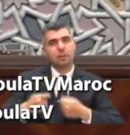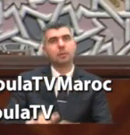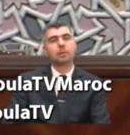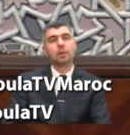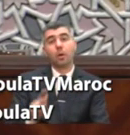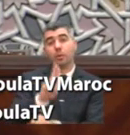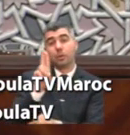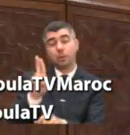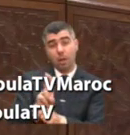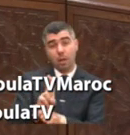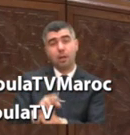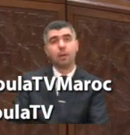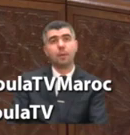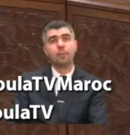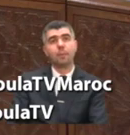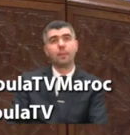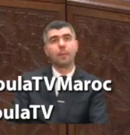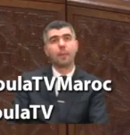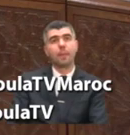السؤال ديالكم كان بخصوص